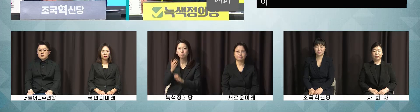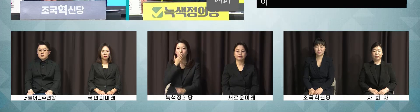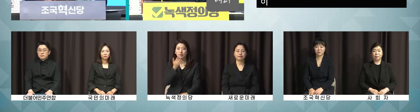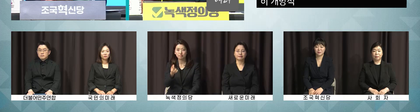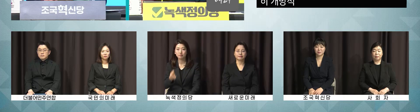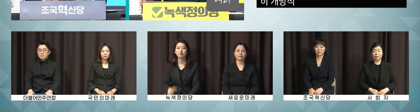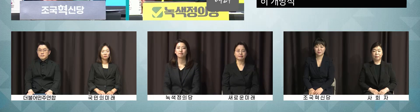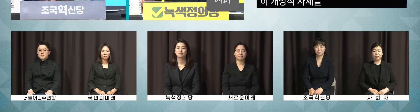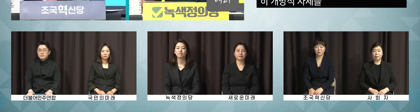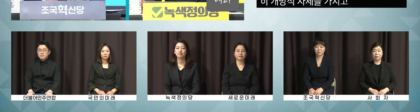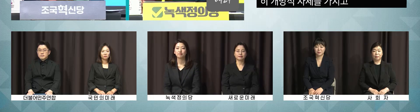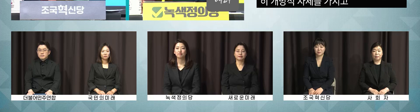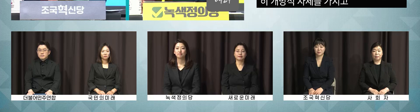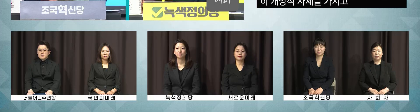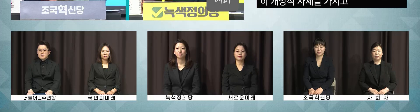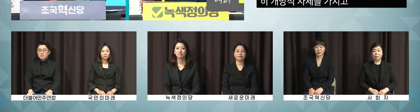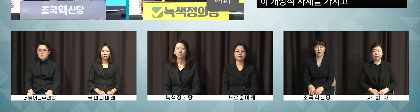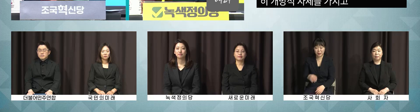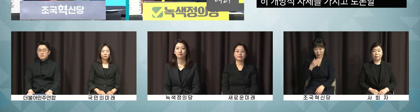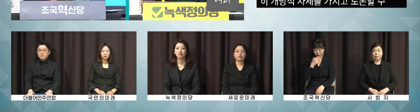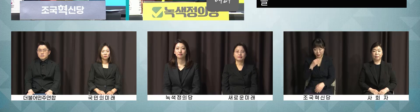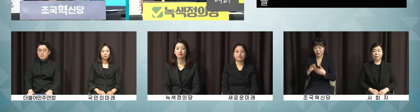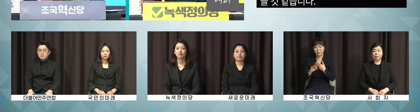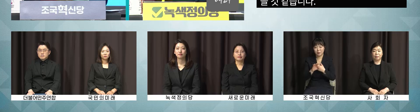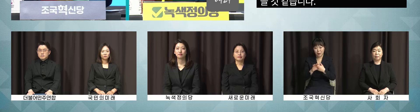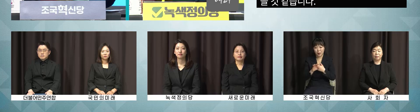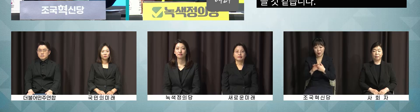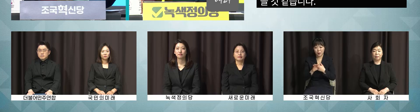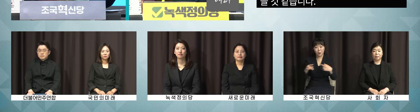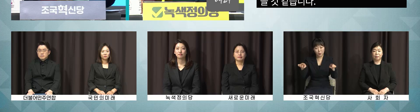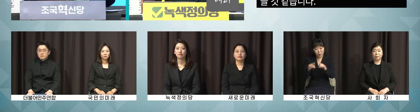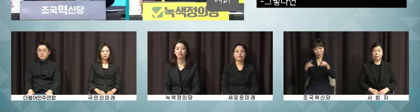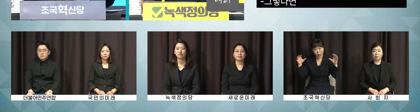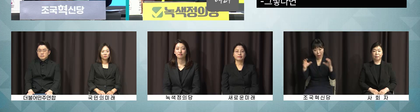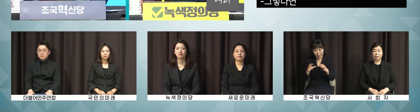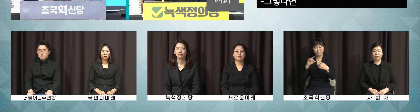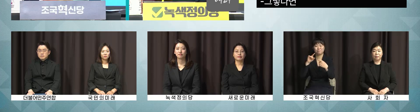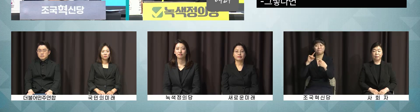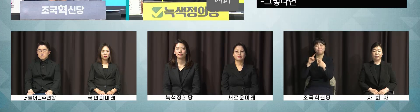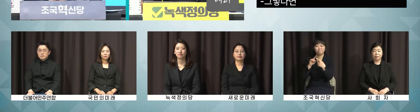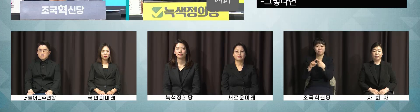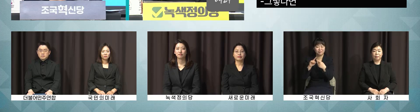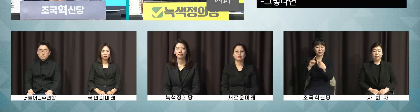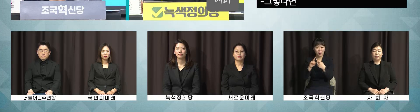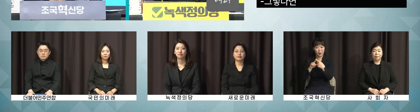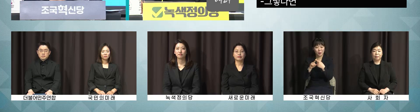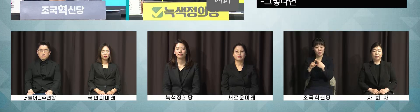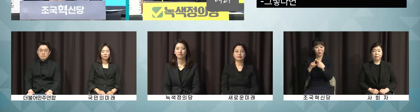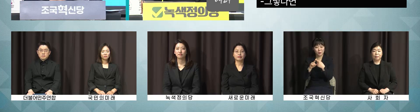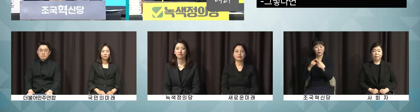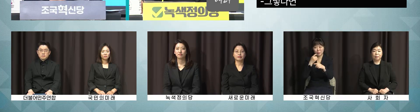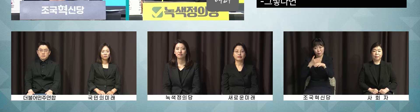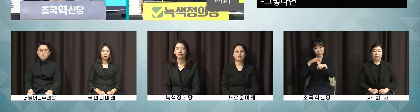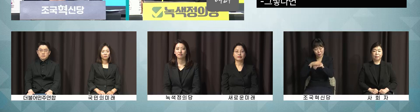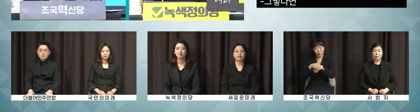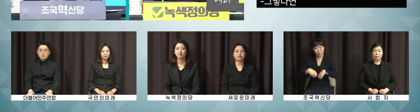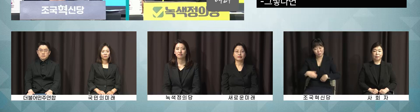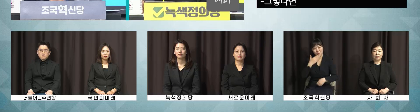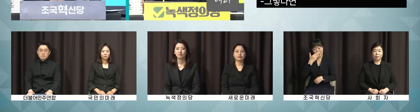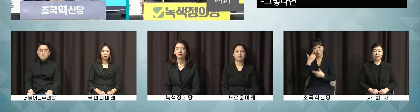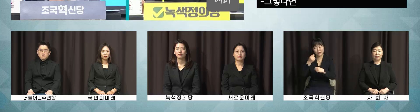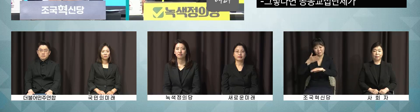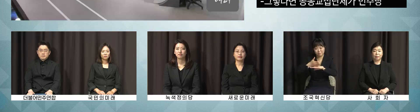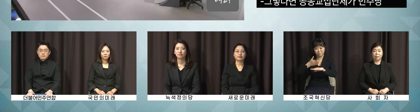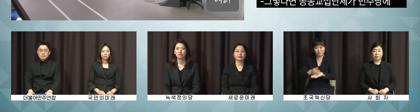네. 그렇다면 공동교섭단체가 굉장히 민주개혁 진영에 폭넓게 구성될 수 있겠다라는 생각을 하게 됩니다.